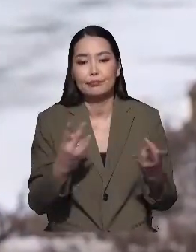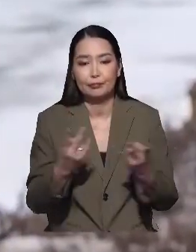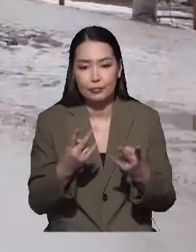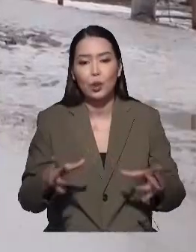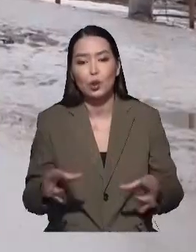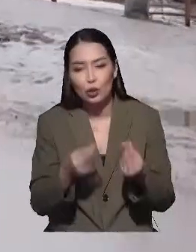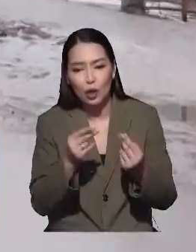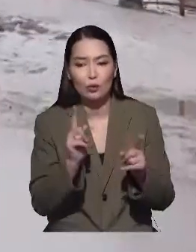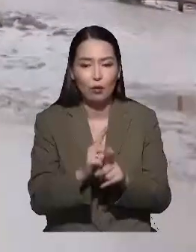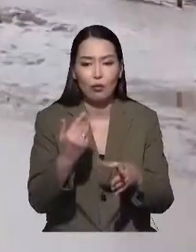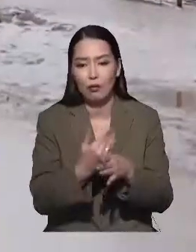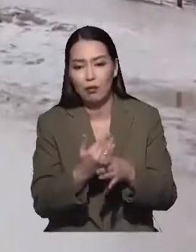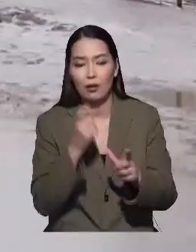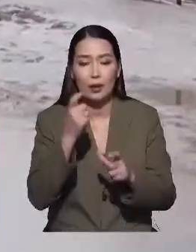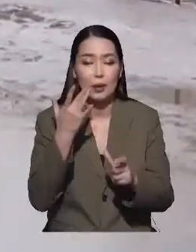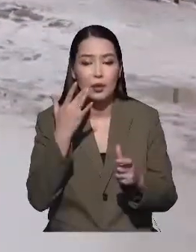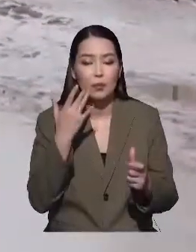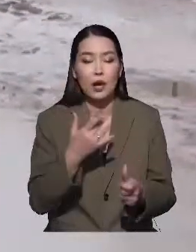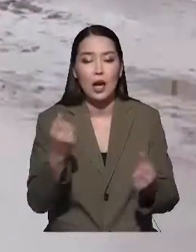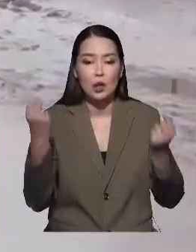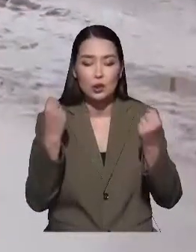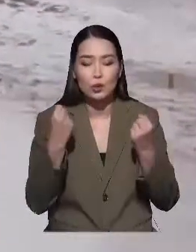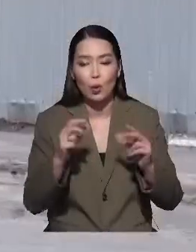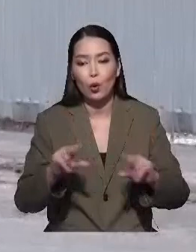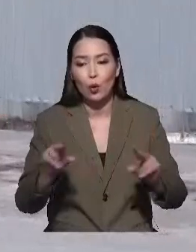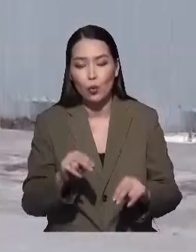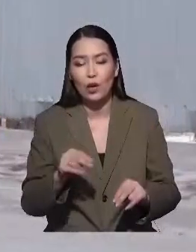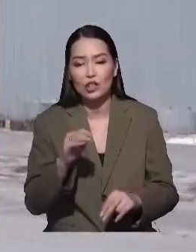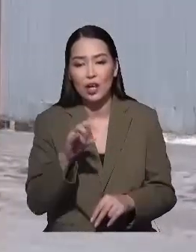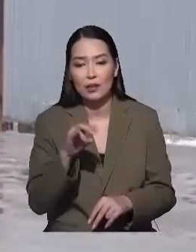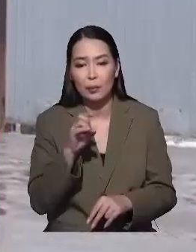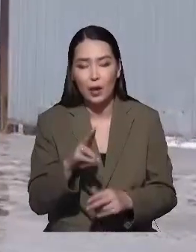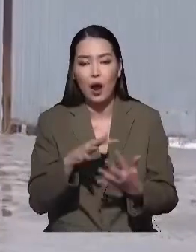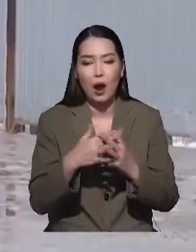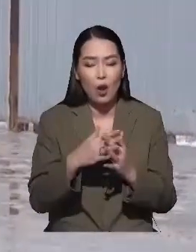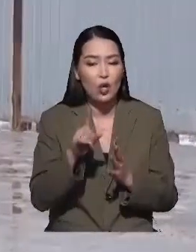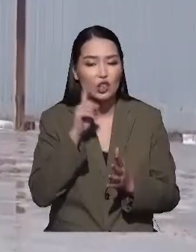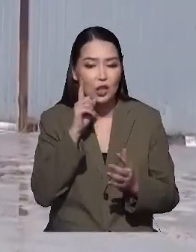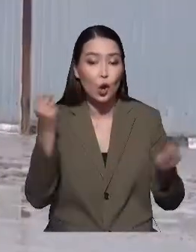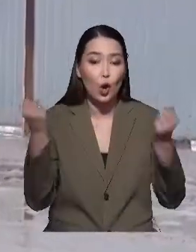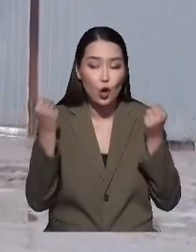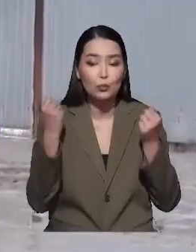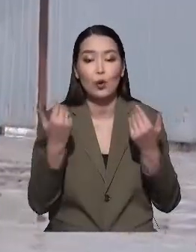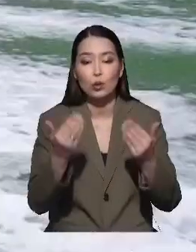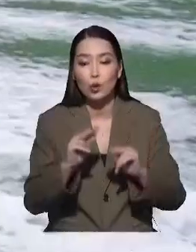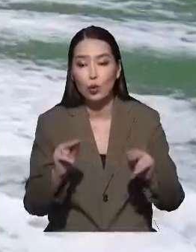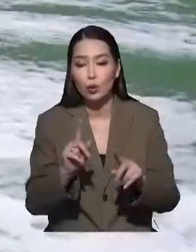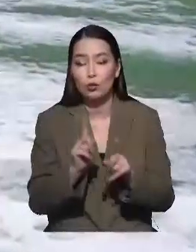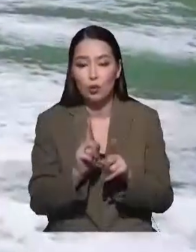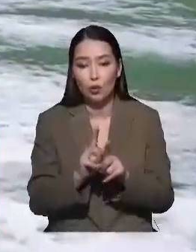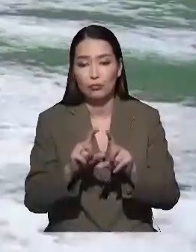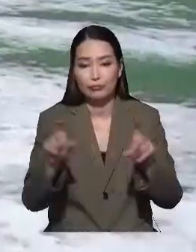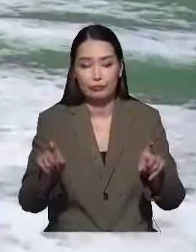құтқаруда. Ал дене шынықтыру пәнінің мұғалімі Жәнібек Қапуанов жылдар бойы ауыл жастары спортпен айналысатын ғимаратқа қолы жетпей жүргенін